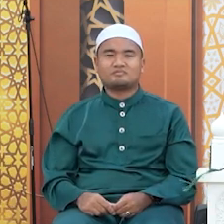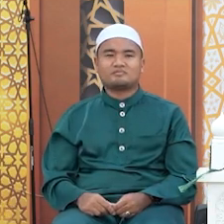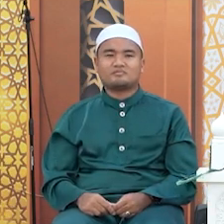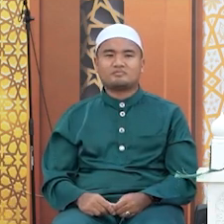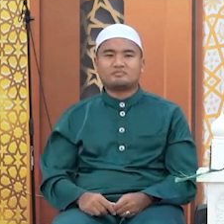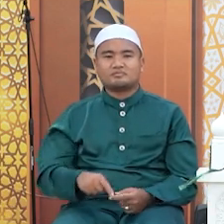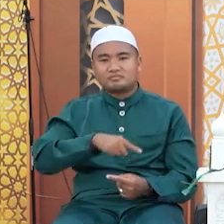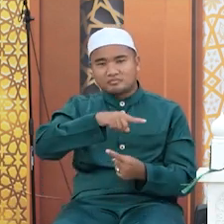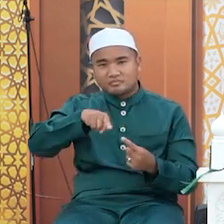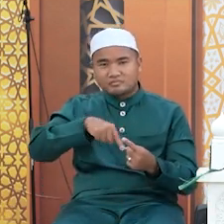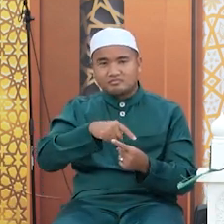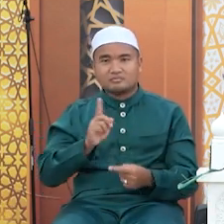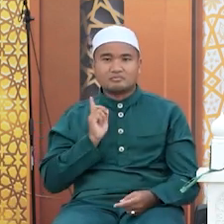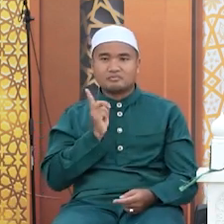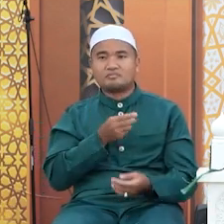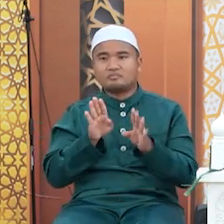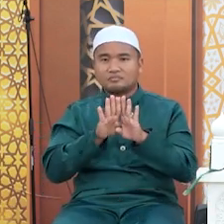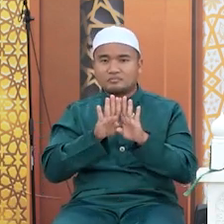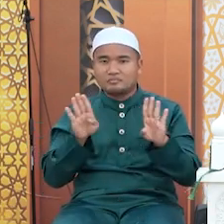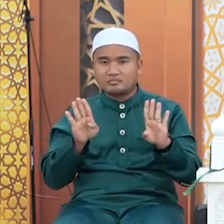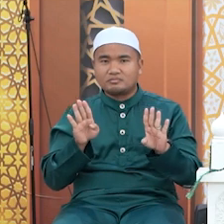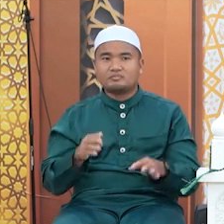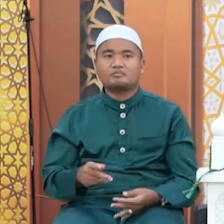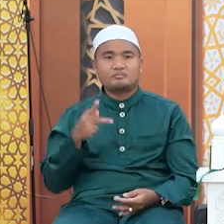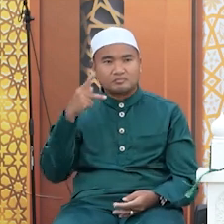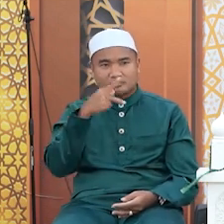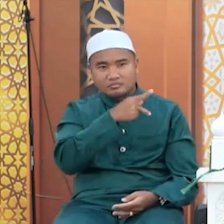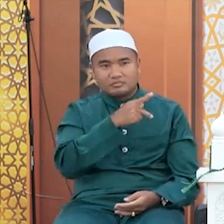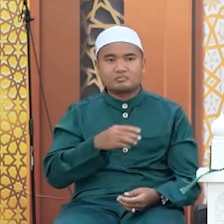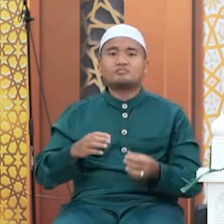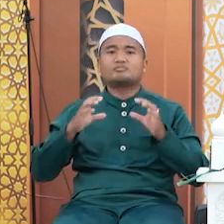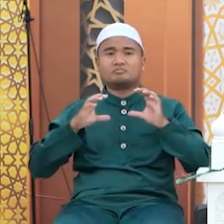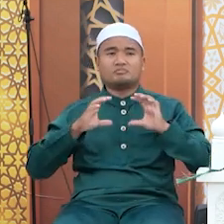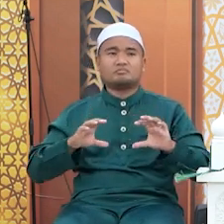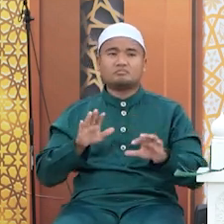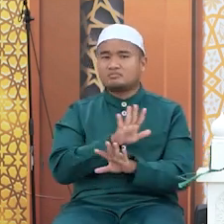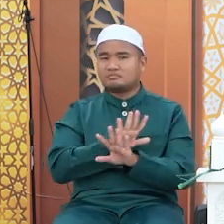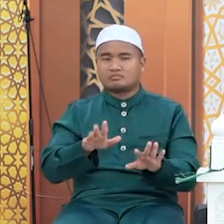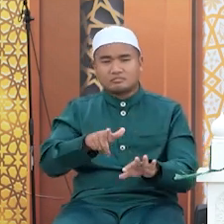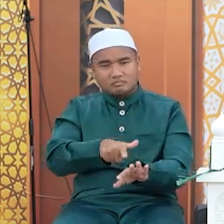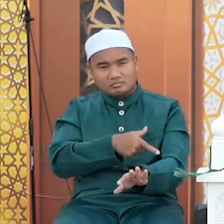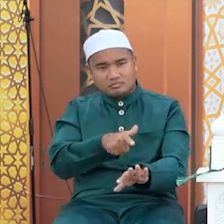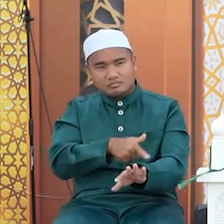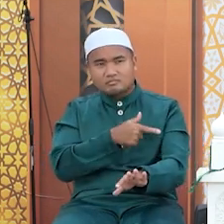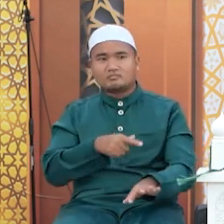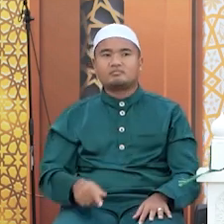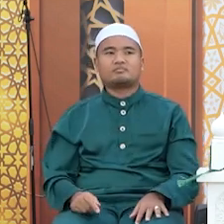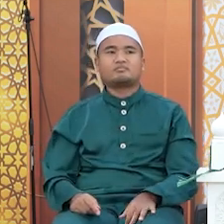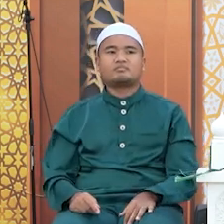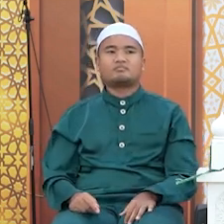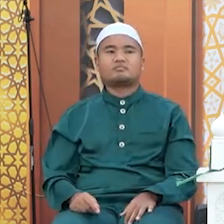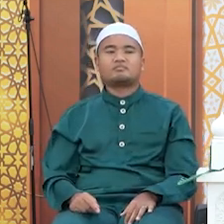Dan bila berbuka pula, dia suruh buka cepat. Nabi bersabda, la tazalu ummati bi khair ma ajjalul